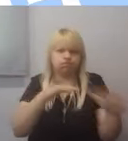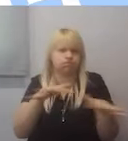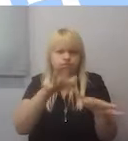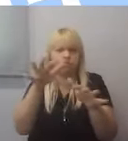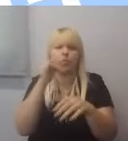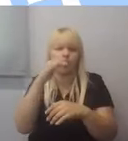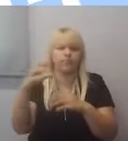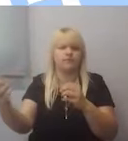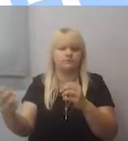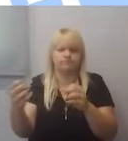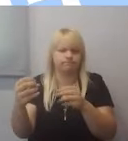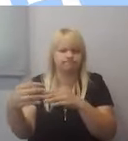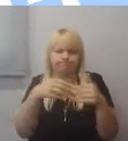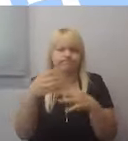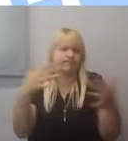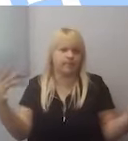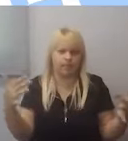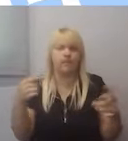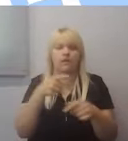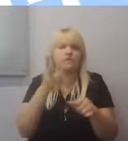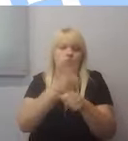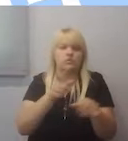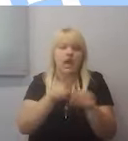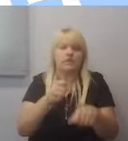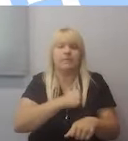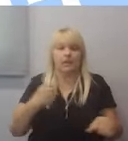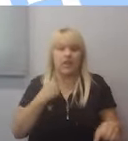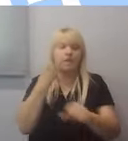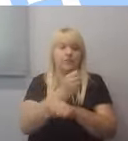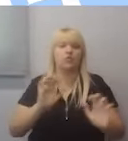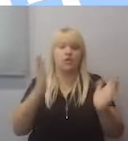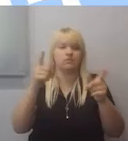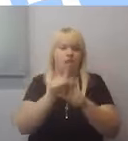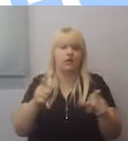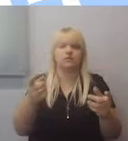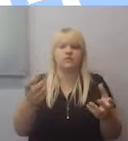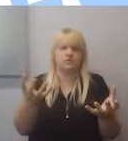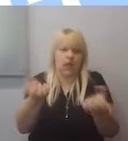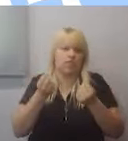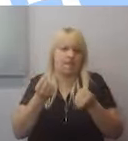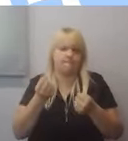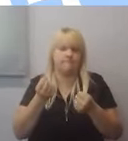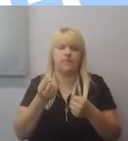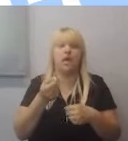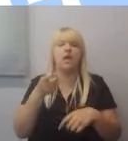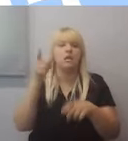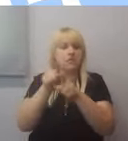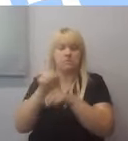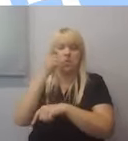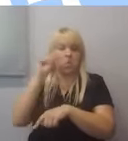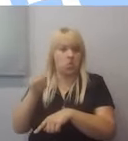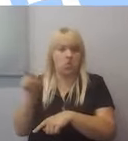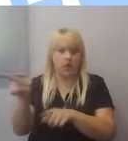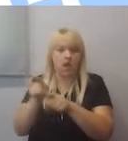kritiskas funkcijas arī militār apdraudējuma gadījumā un lieks skatoties uz uz to pašu ukrainu jā ka principā ka fokuss uz vairākām institūcijām bija tieši kā